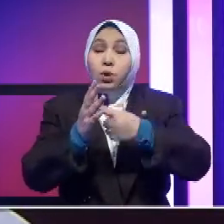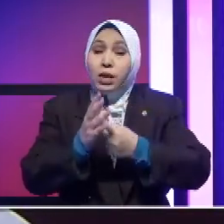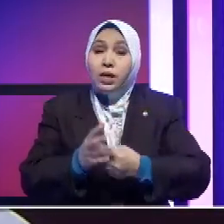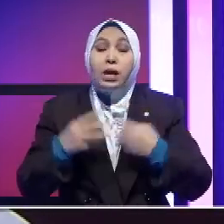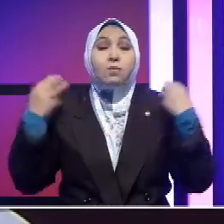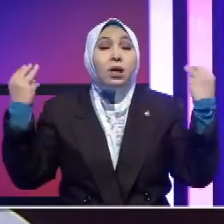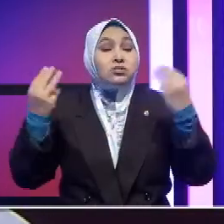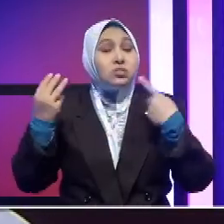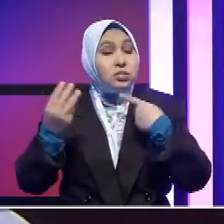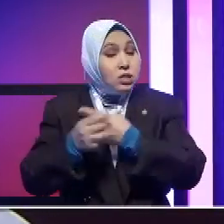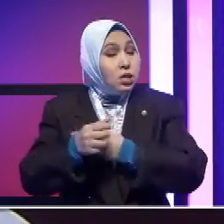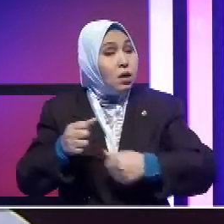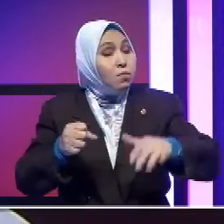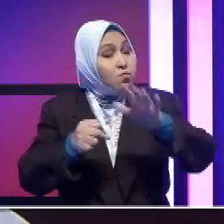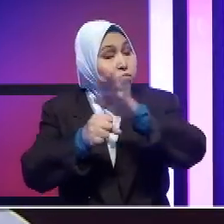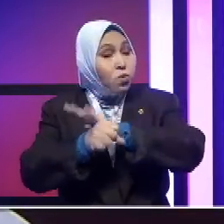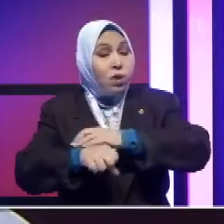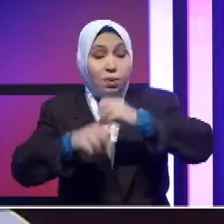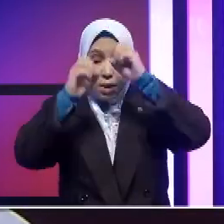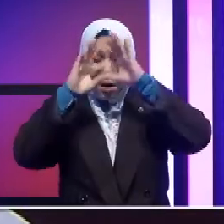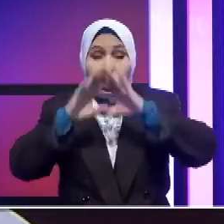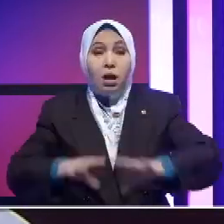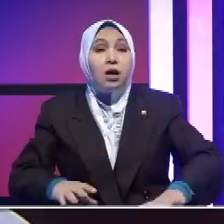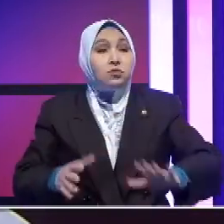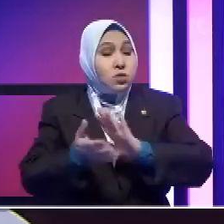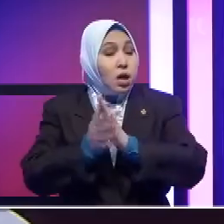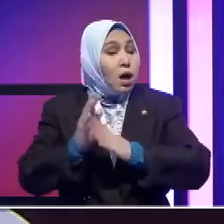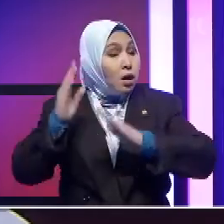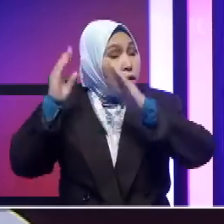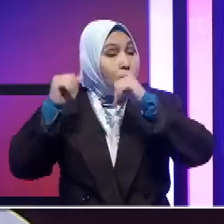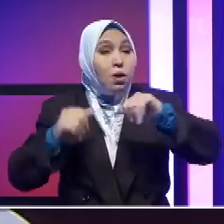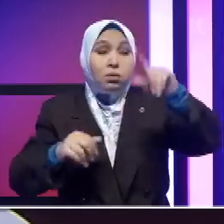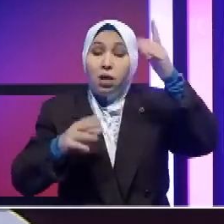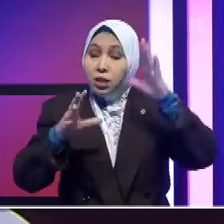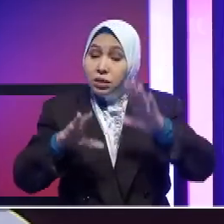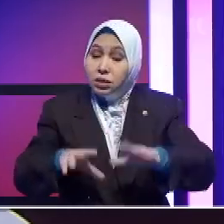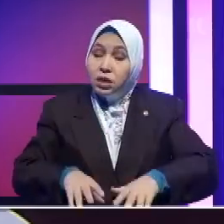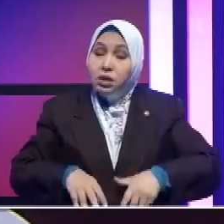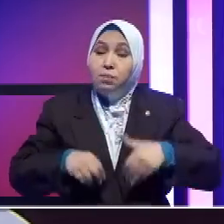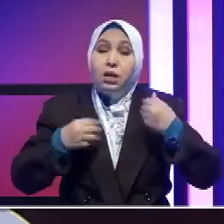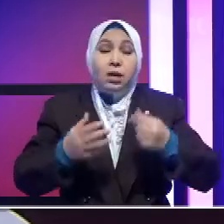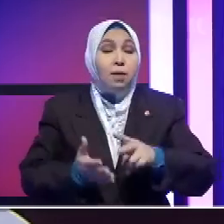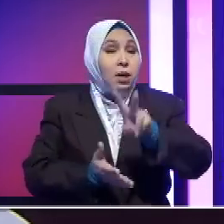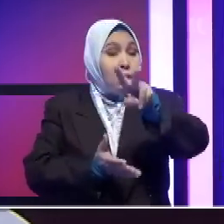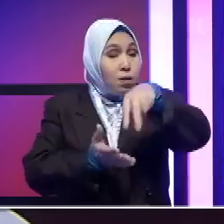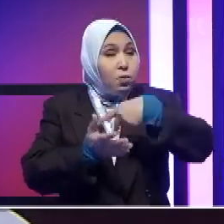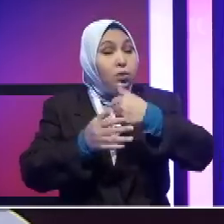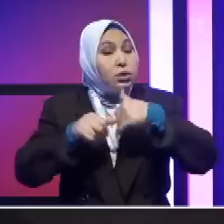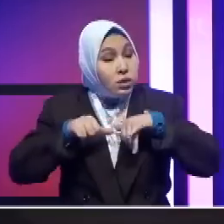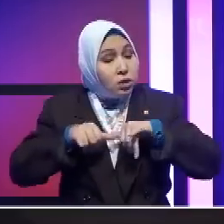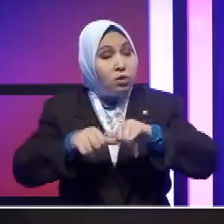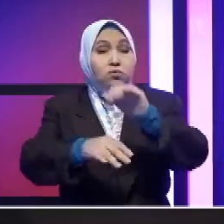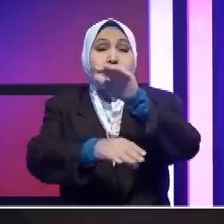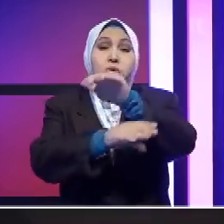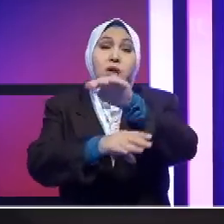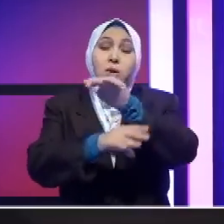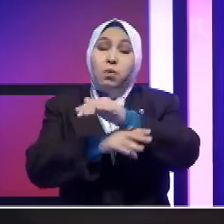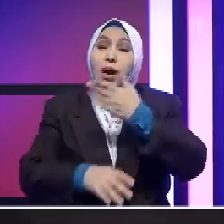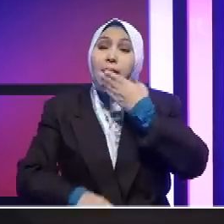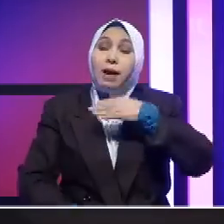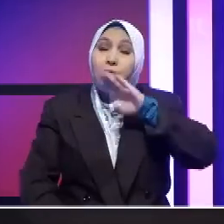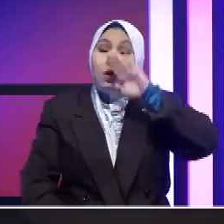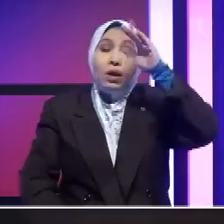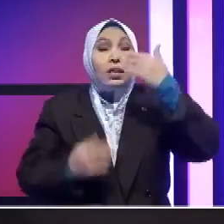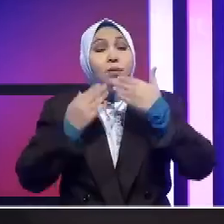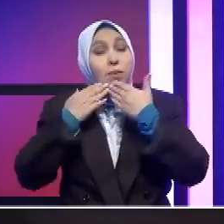hari Jumaat penuh barakah ini. Moga Allah terima dan bangkitkan semangat kita untuk terus berjuang. Silakan Ustaz. Baik, alhamdulillah. Terima